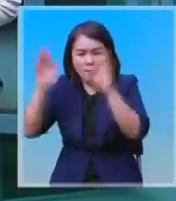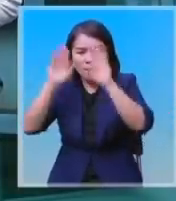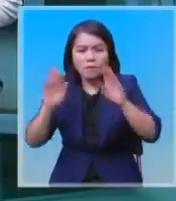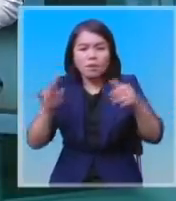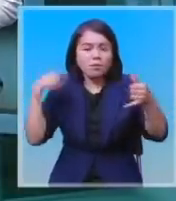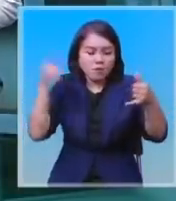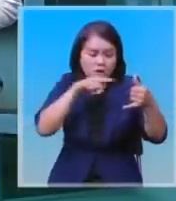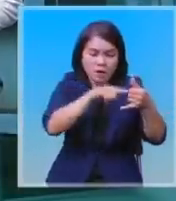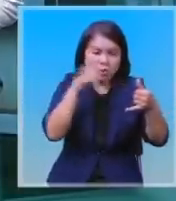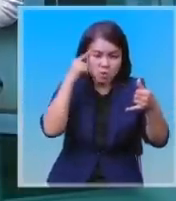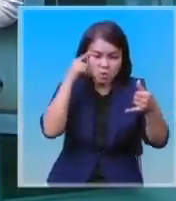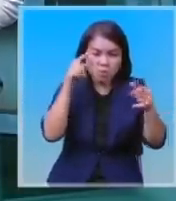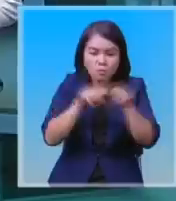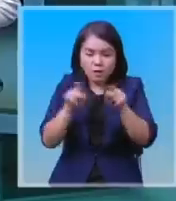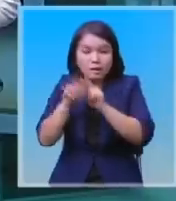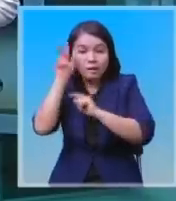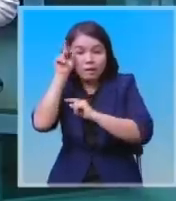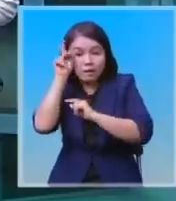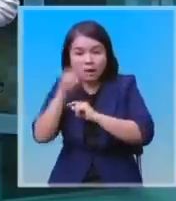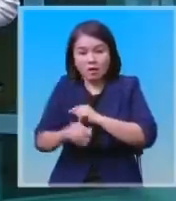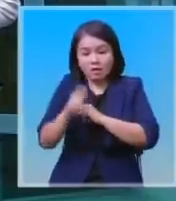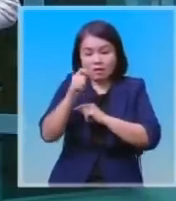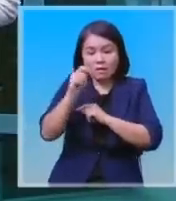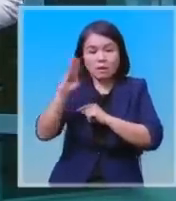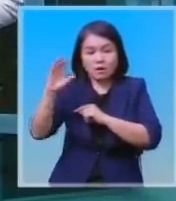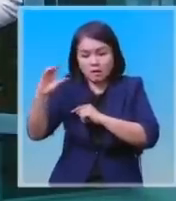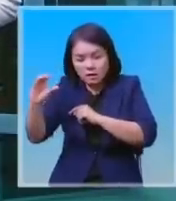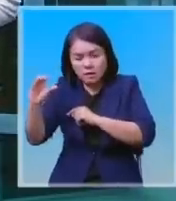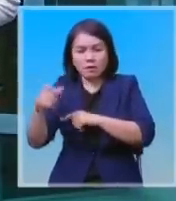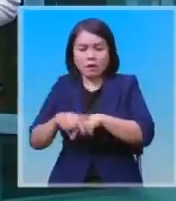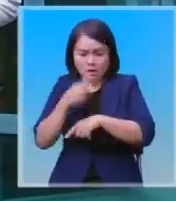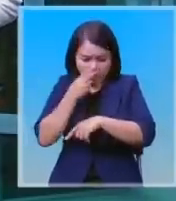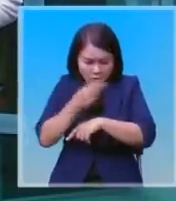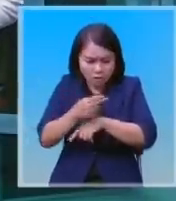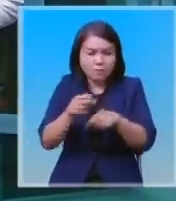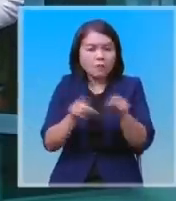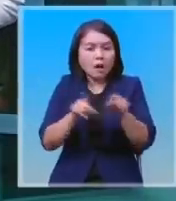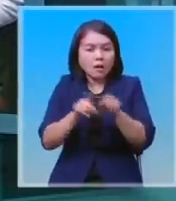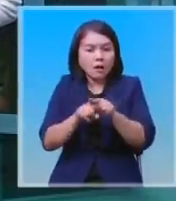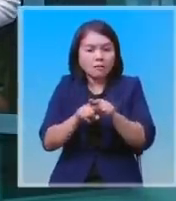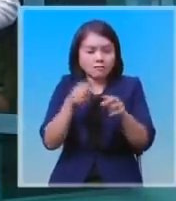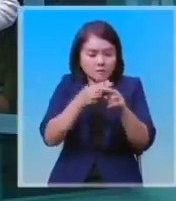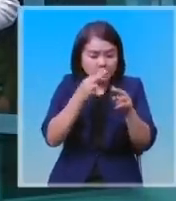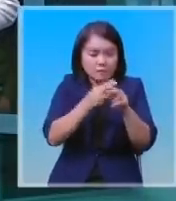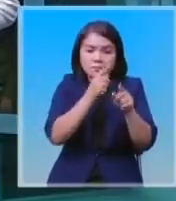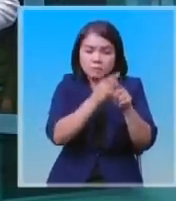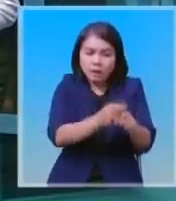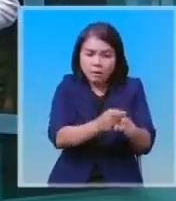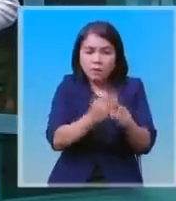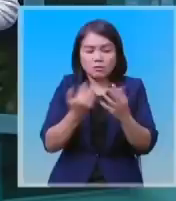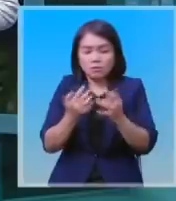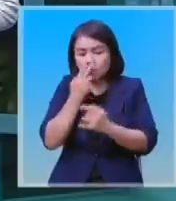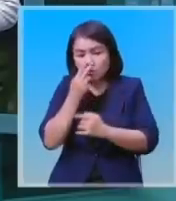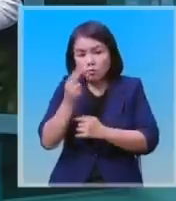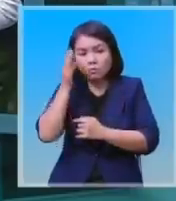าฟที่เห็นเพราะว่าผู้สื่อข่าวของ ABC ที่ราฮาฟไปอยู่ด้วยเนี่ยเขาก็บอกว่าเขาก็เคยเห็นเหมือนกันว่ามันขึ้นแบบนี ้ ก็ต้องรอดูกันต่อไปว่า